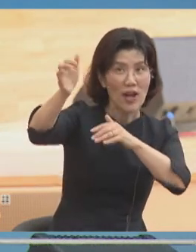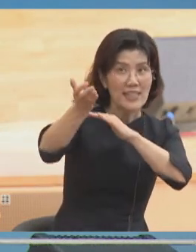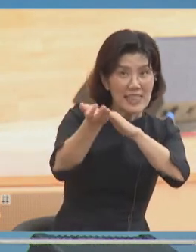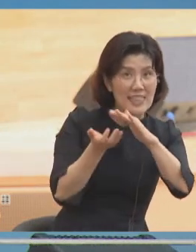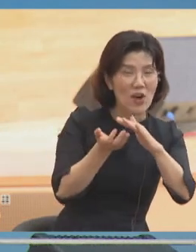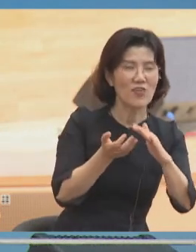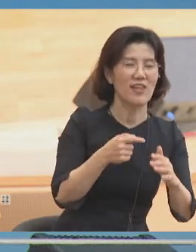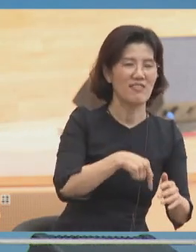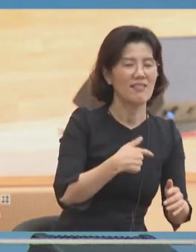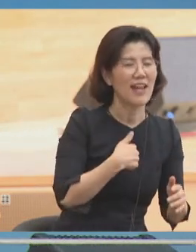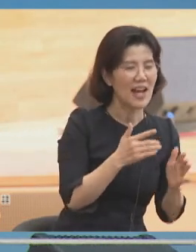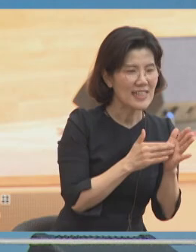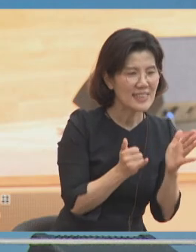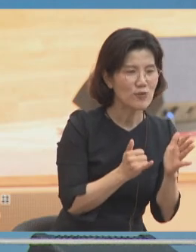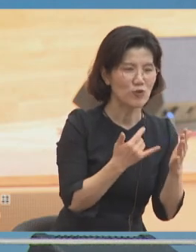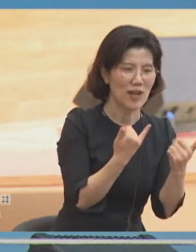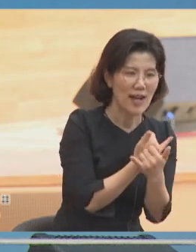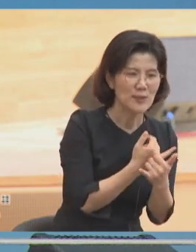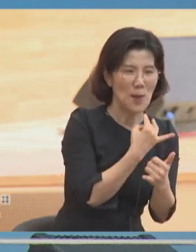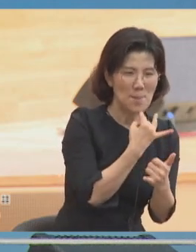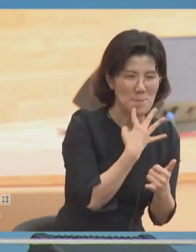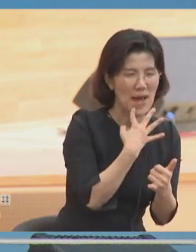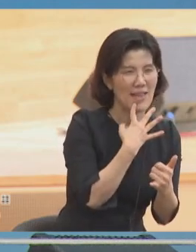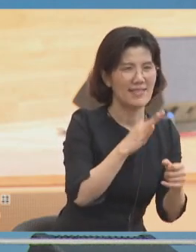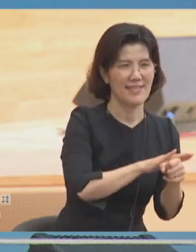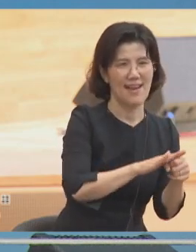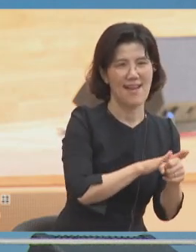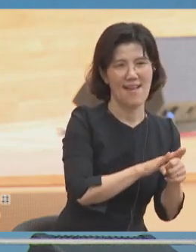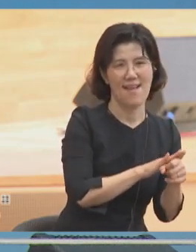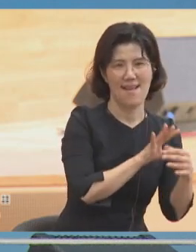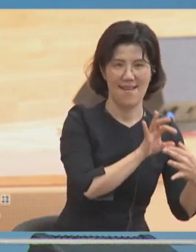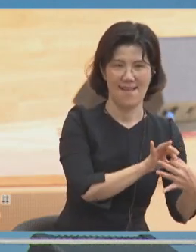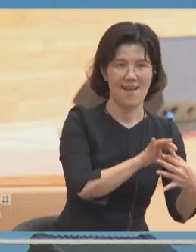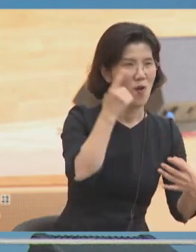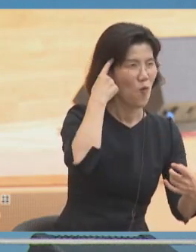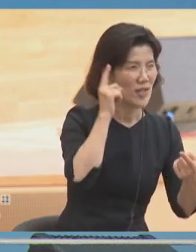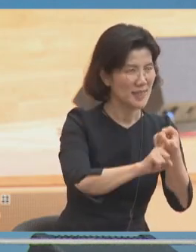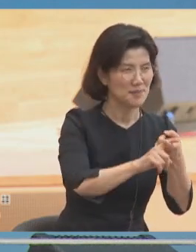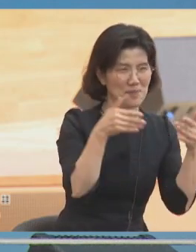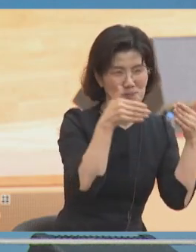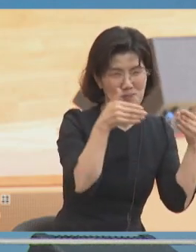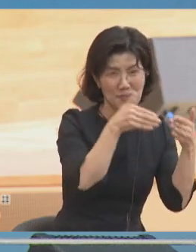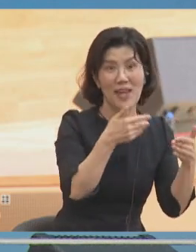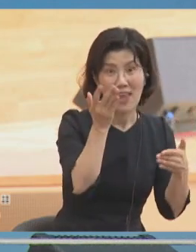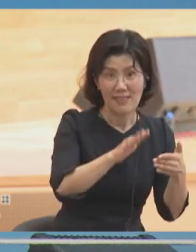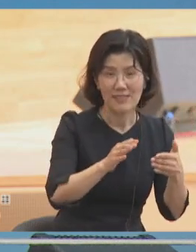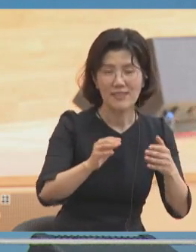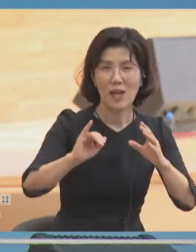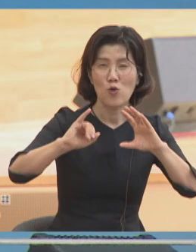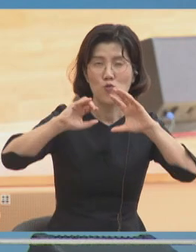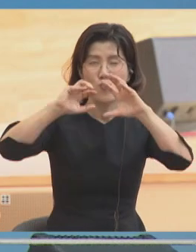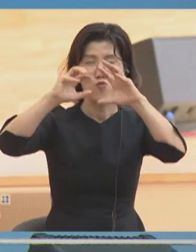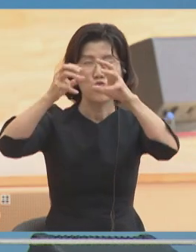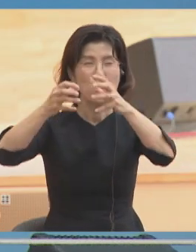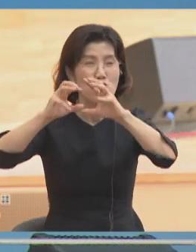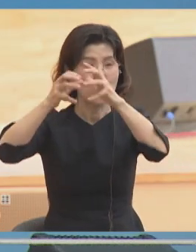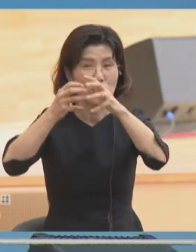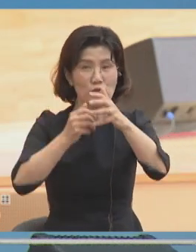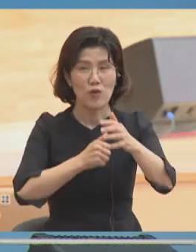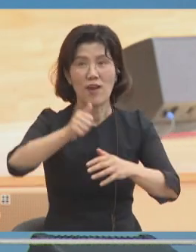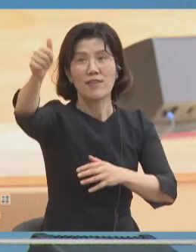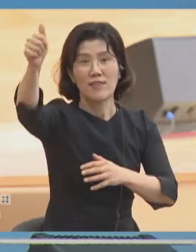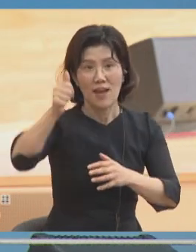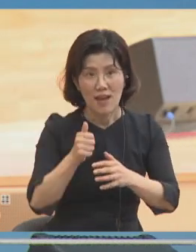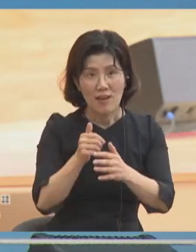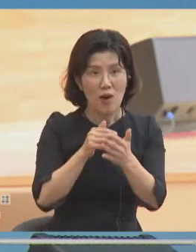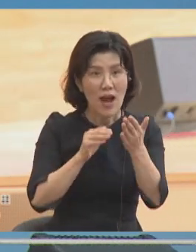내 친구 정도만 생각했다이 좁은 시선이 이들이 넓은 우주 가운데 가게 된 순간 거기서